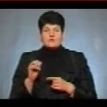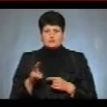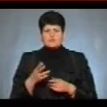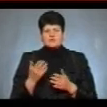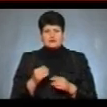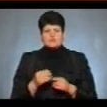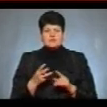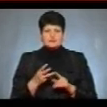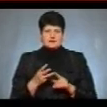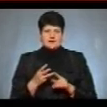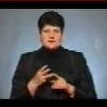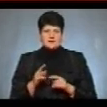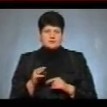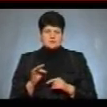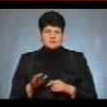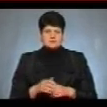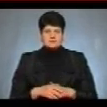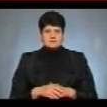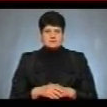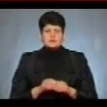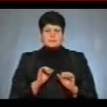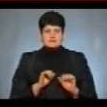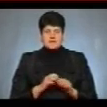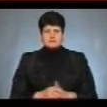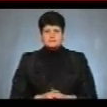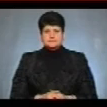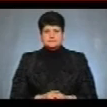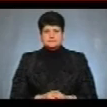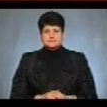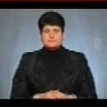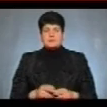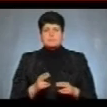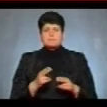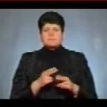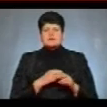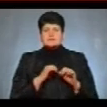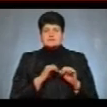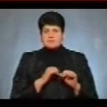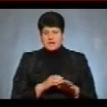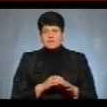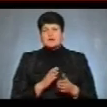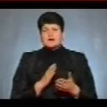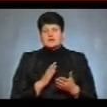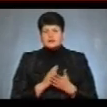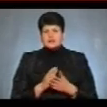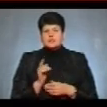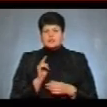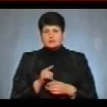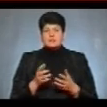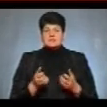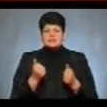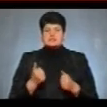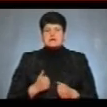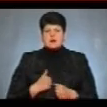до третього пункту перейдемо. До безпеки. Так. Ну, безпека, власне, вона будується на якраз підтримці